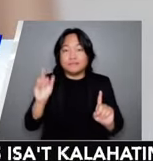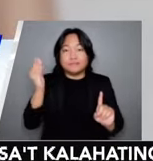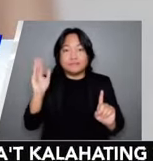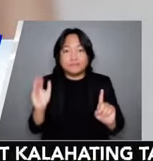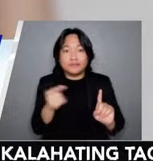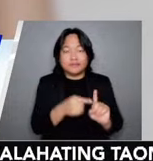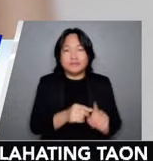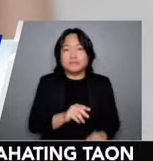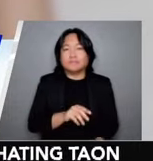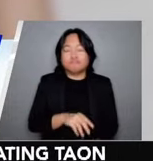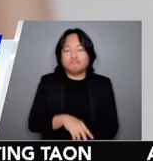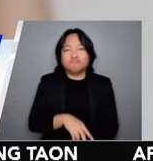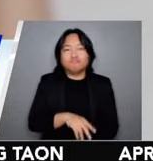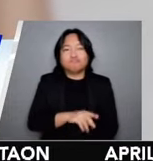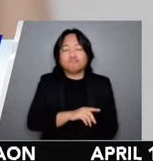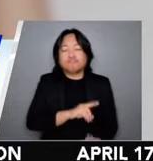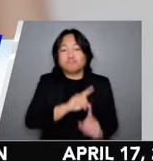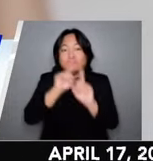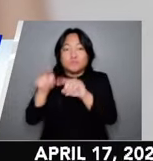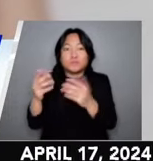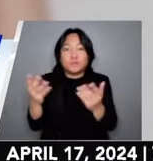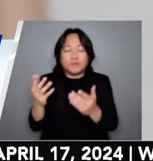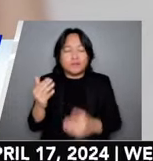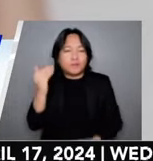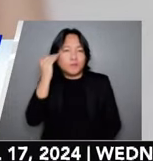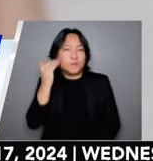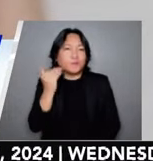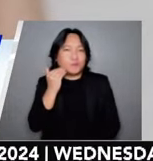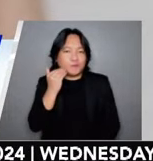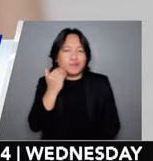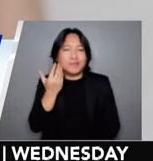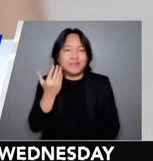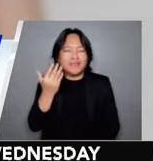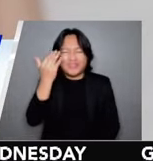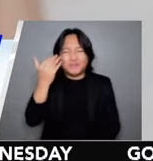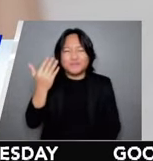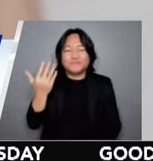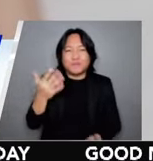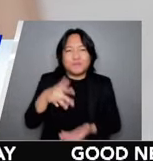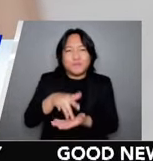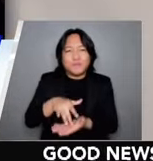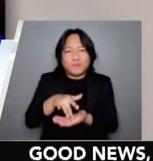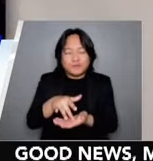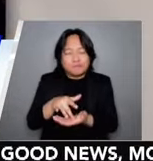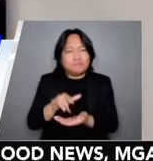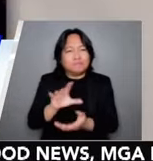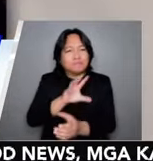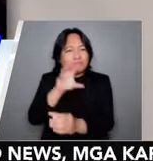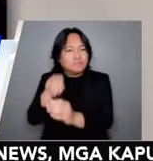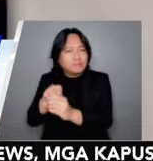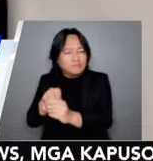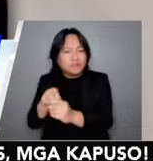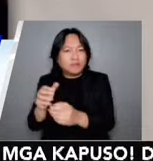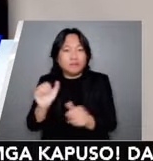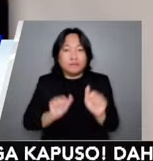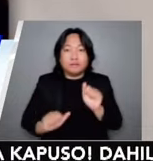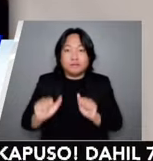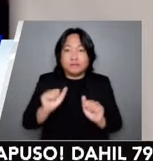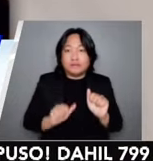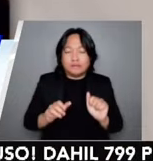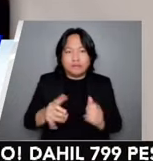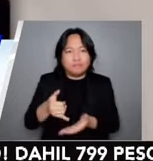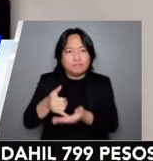Korea. Spotted pa siya sa isang picture kasama ang OPA actor na si Teo Yu na bumida sa award-winning film na Past